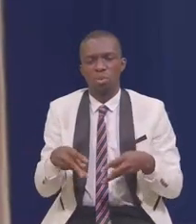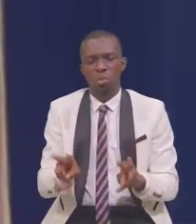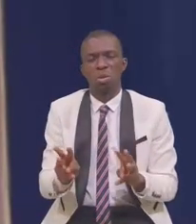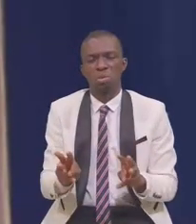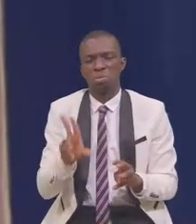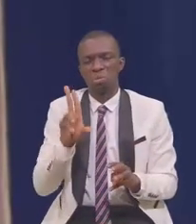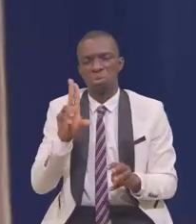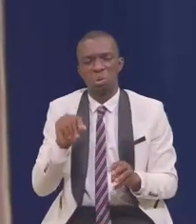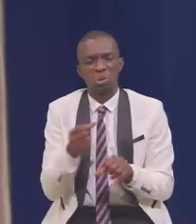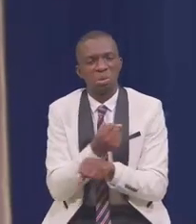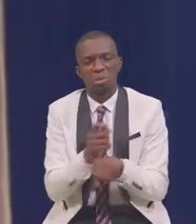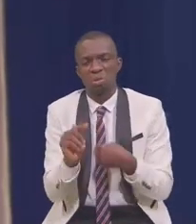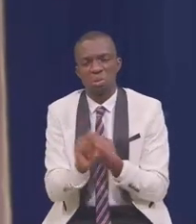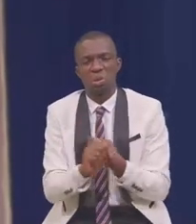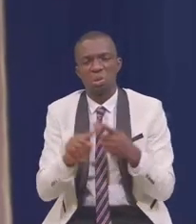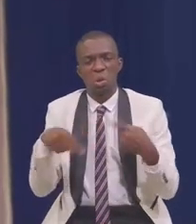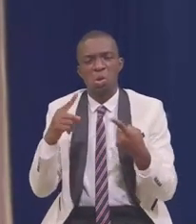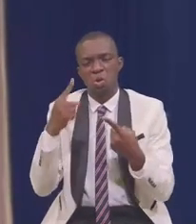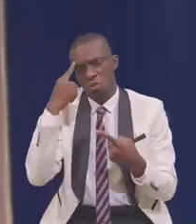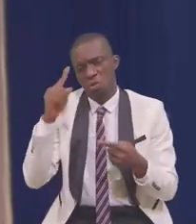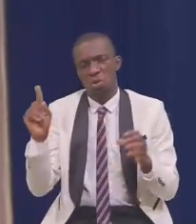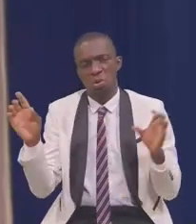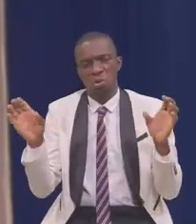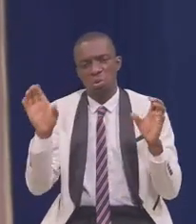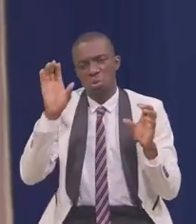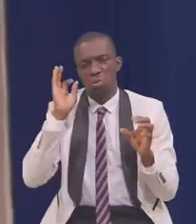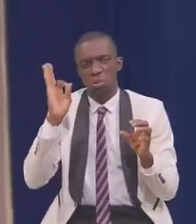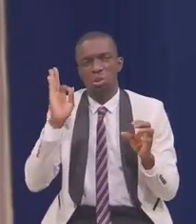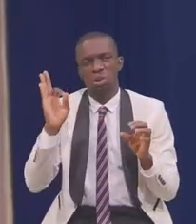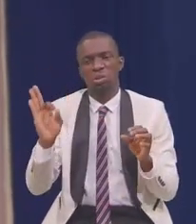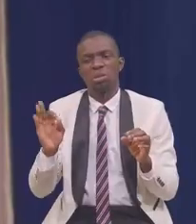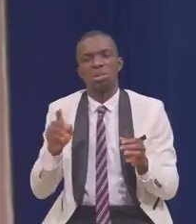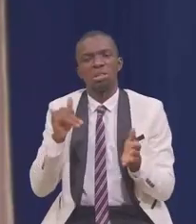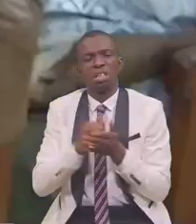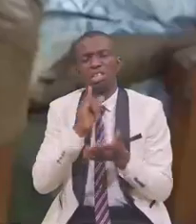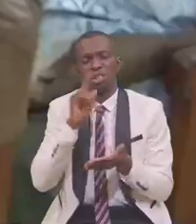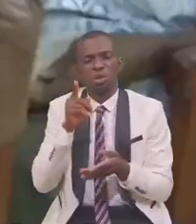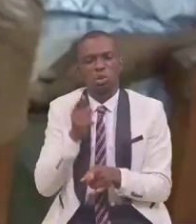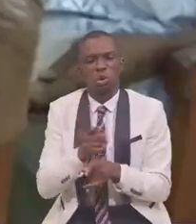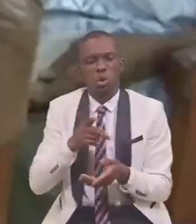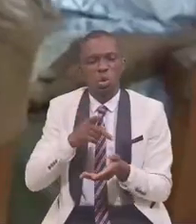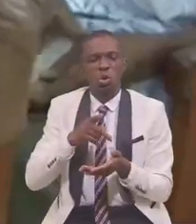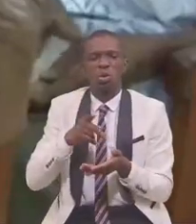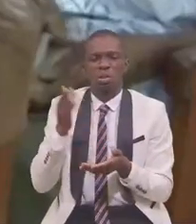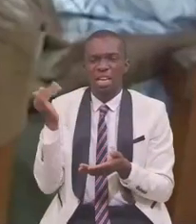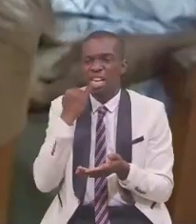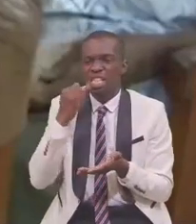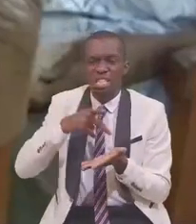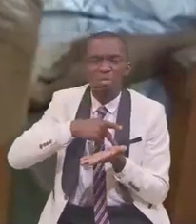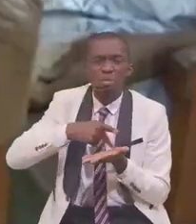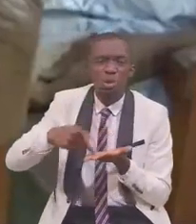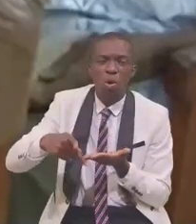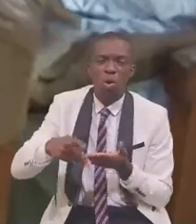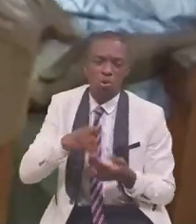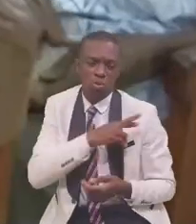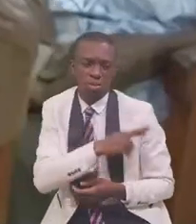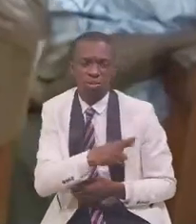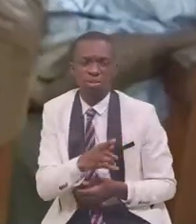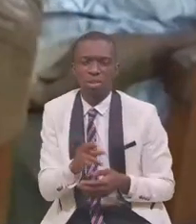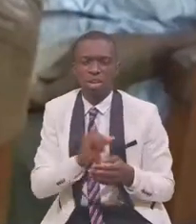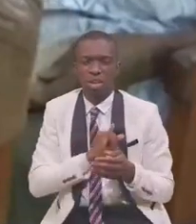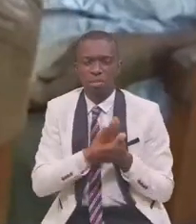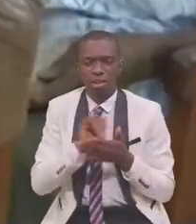revenir le même. Aller à la croisade, revenir le même. Mais il y a une pure religion. Je crois que c'est ce que vous avez. Puisse